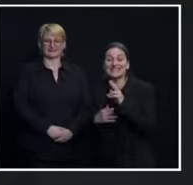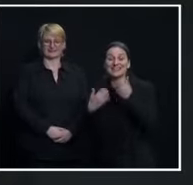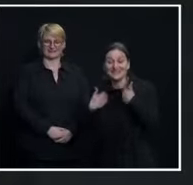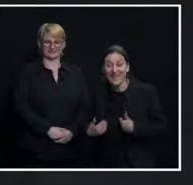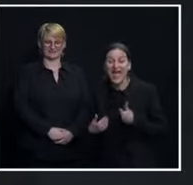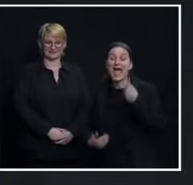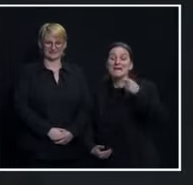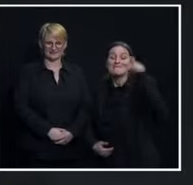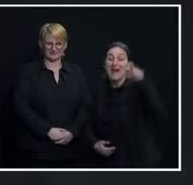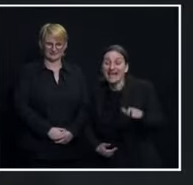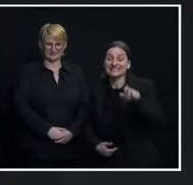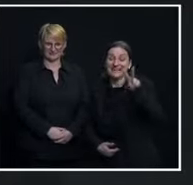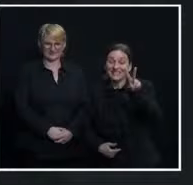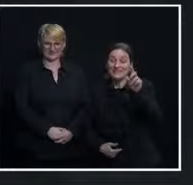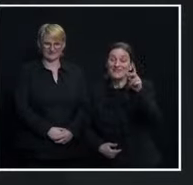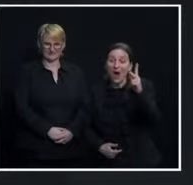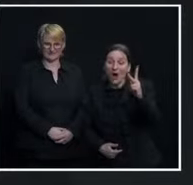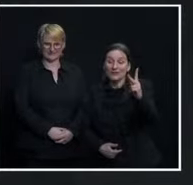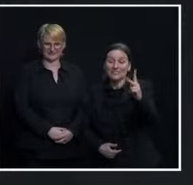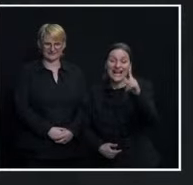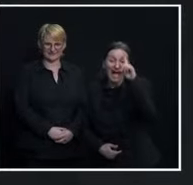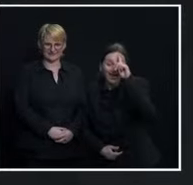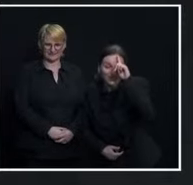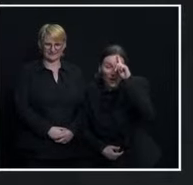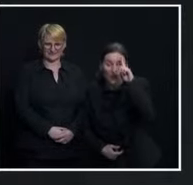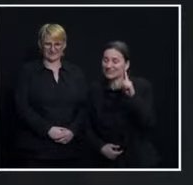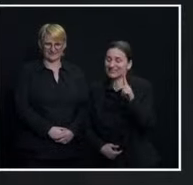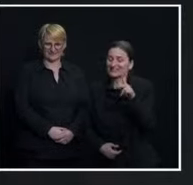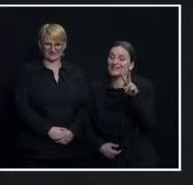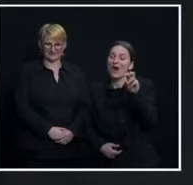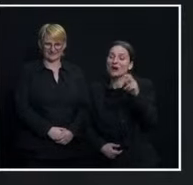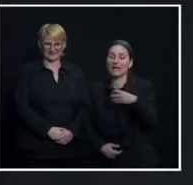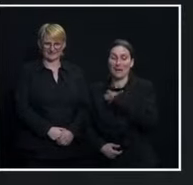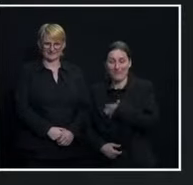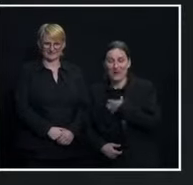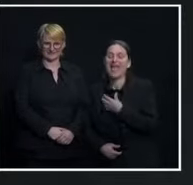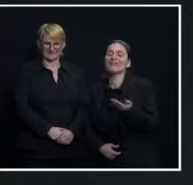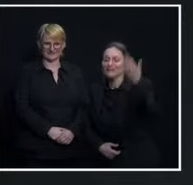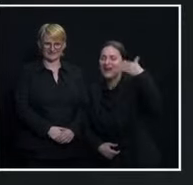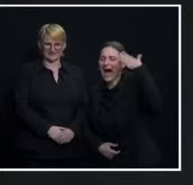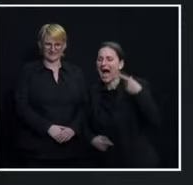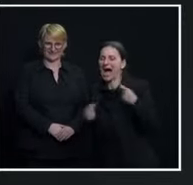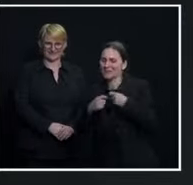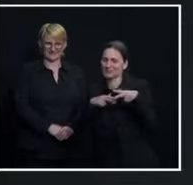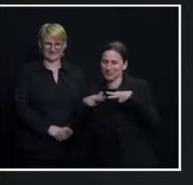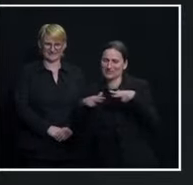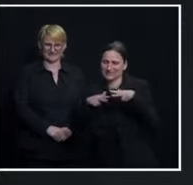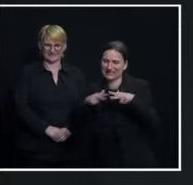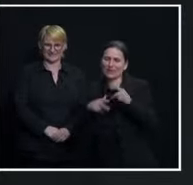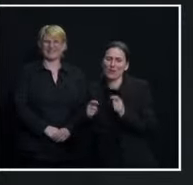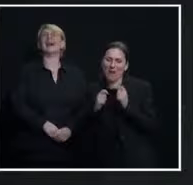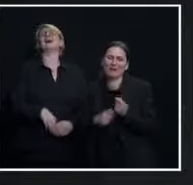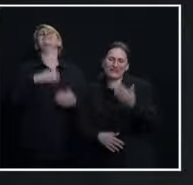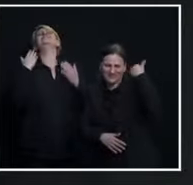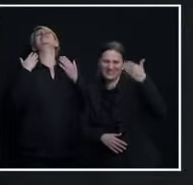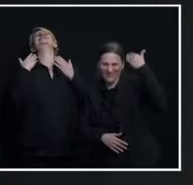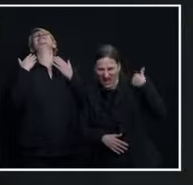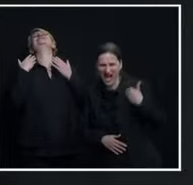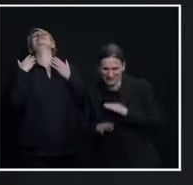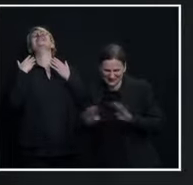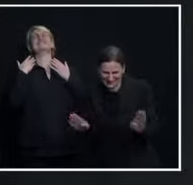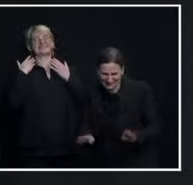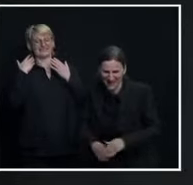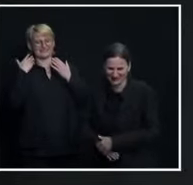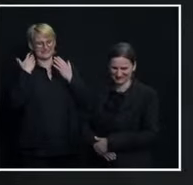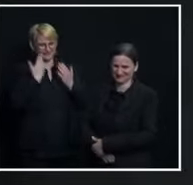bin die Präsidentin des VdK Deutschland und des VdK Bayern. Die Behindertenbeauftragte der Bundesregierung war ich aber auch mal. Alles gut. So ist es. Okay, vielen Dank